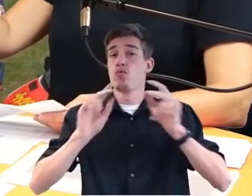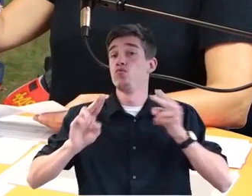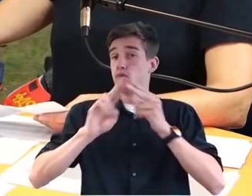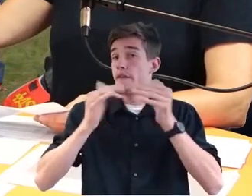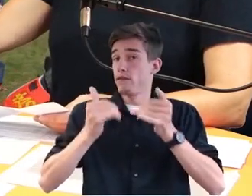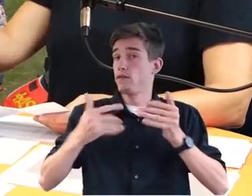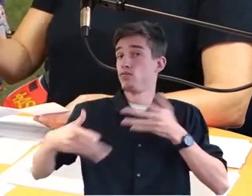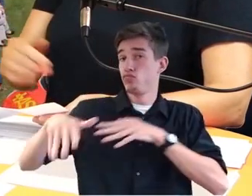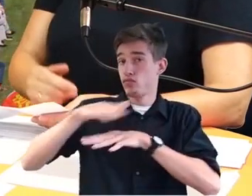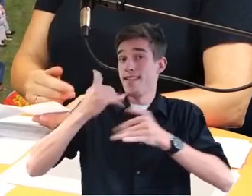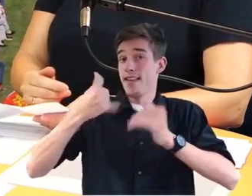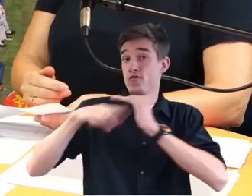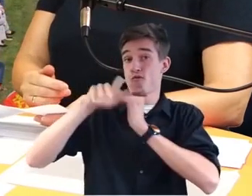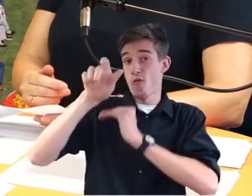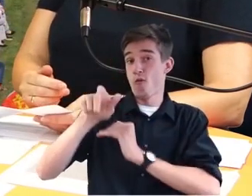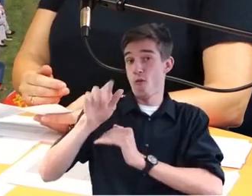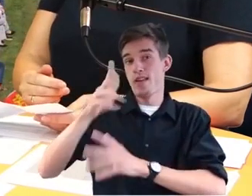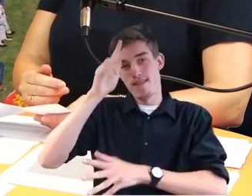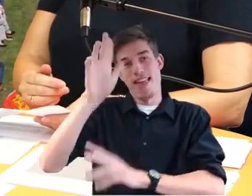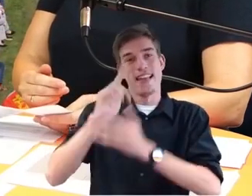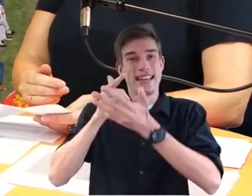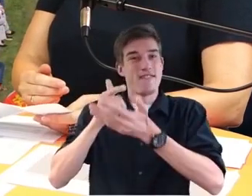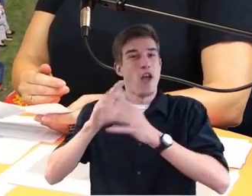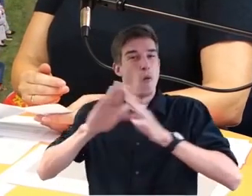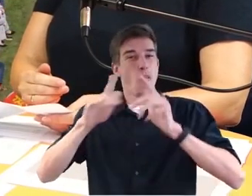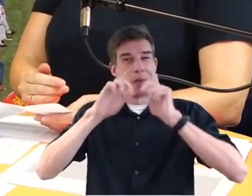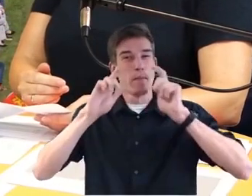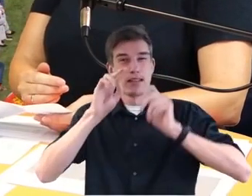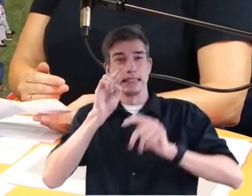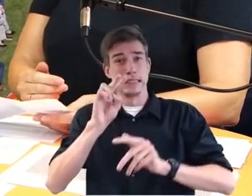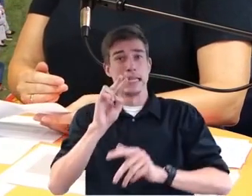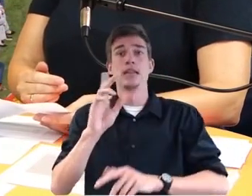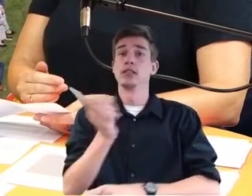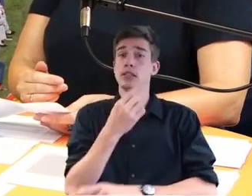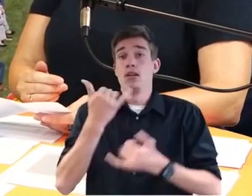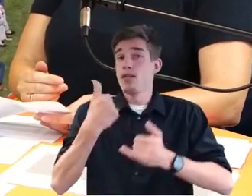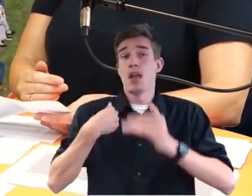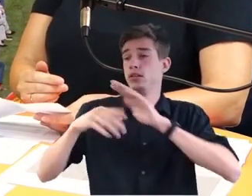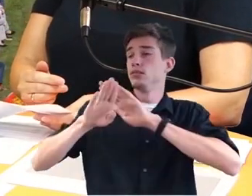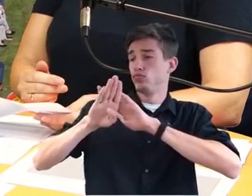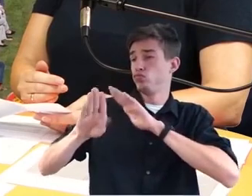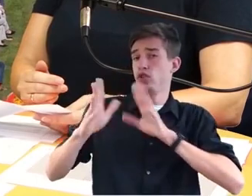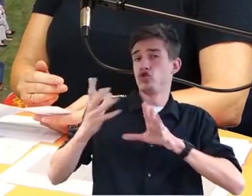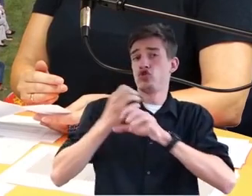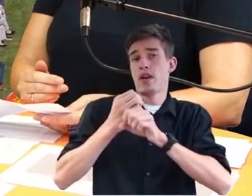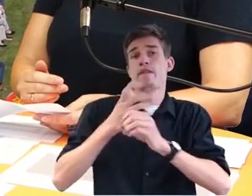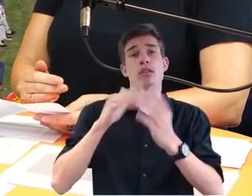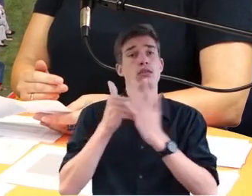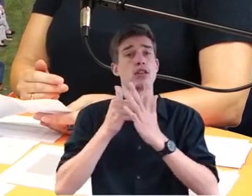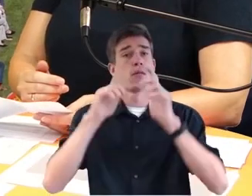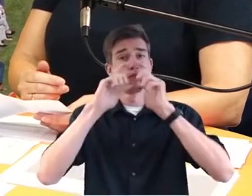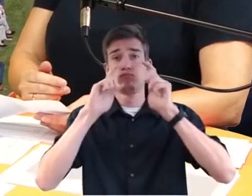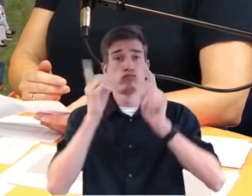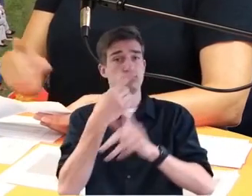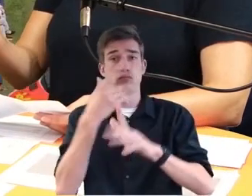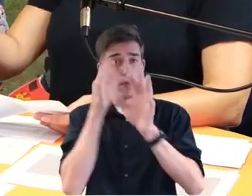können jetzt meinen Kollegen Michael Gewehr auch ohne Maske sehen, weil hier sind wir nicht so eng beieinander, dass wir die Maske tragen